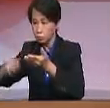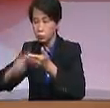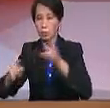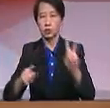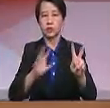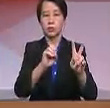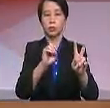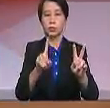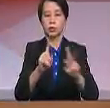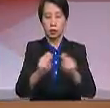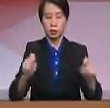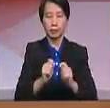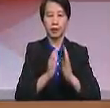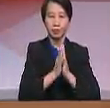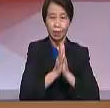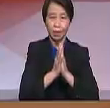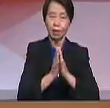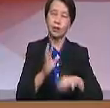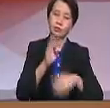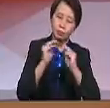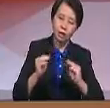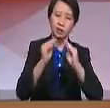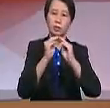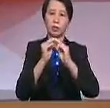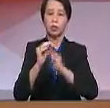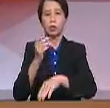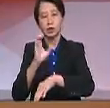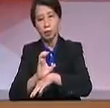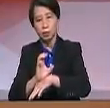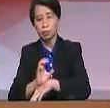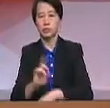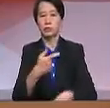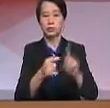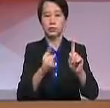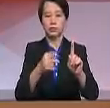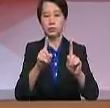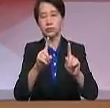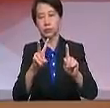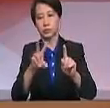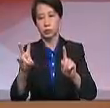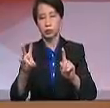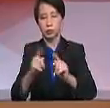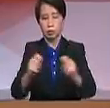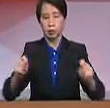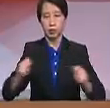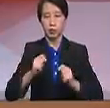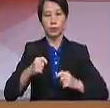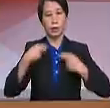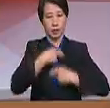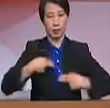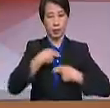4,201 tempat ibadah serta 1,607 tempat riadah.